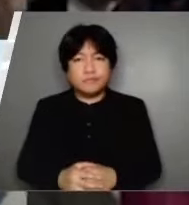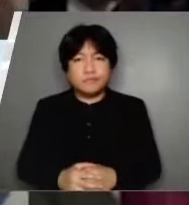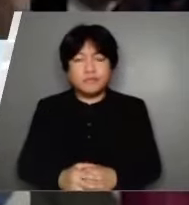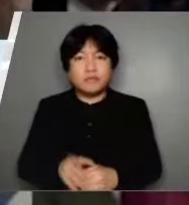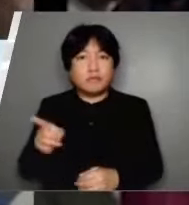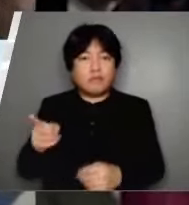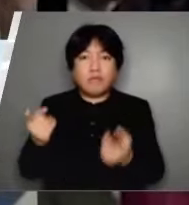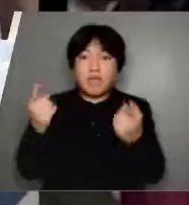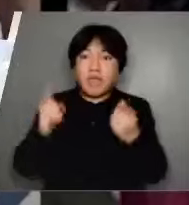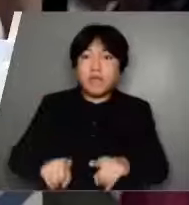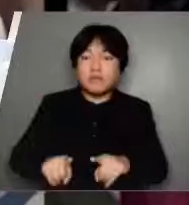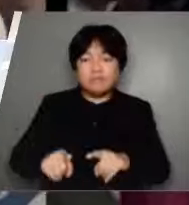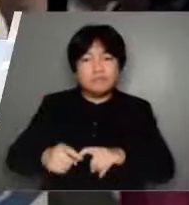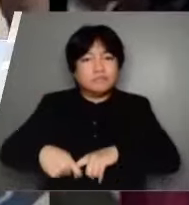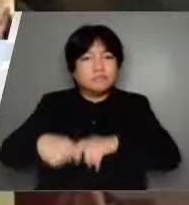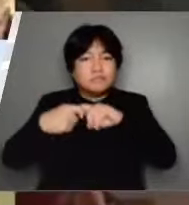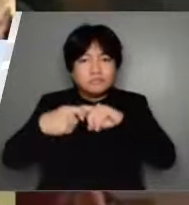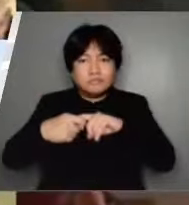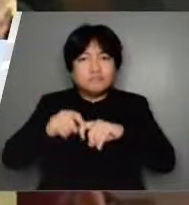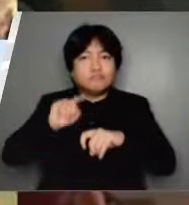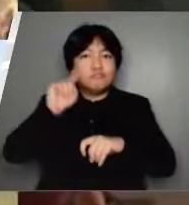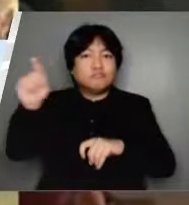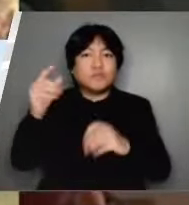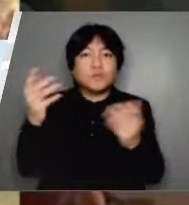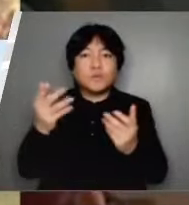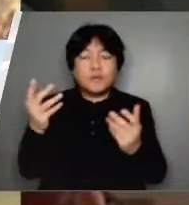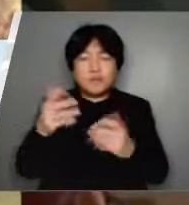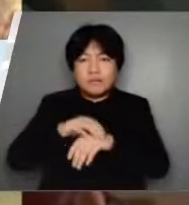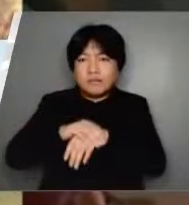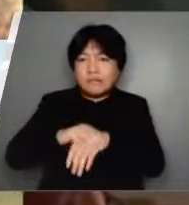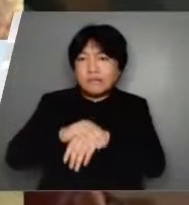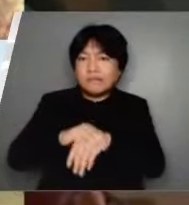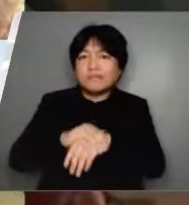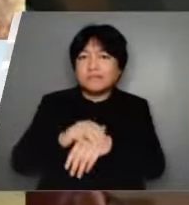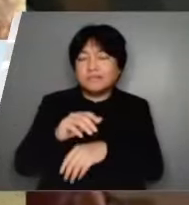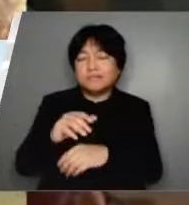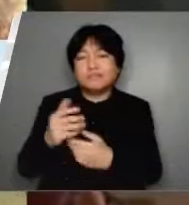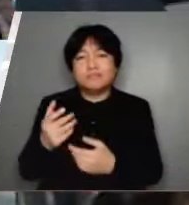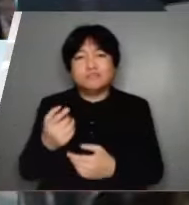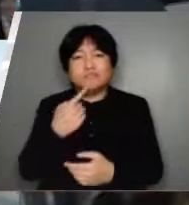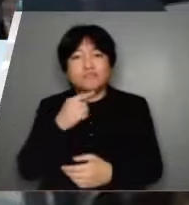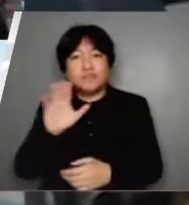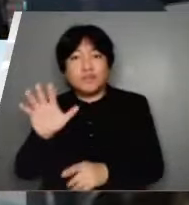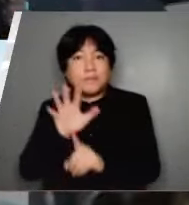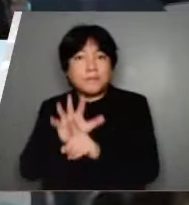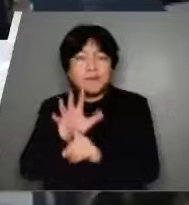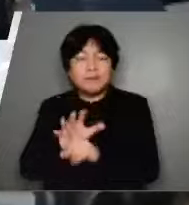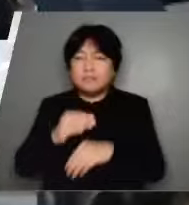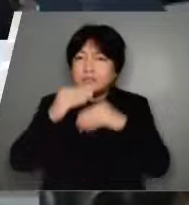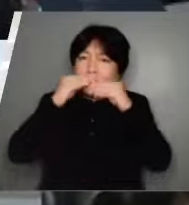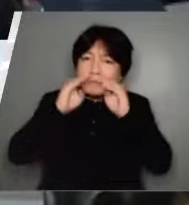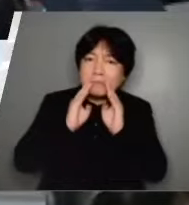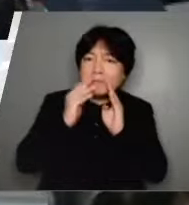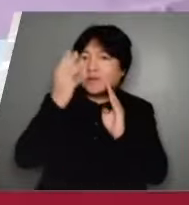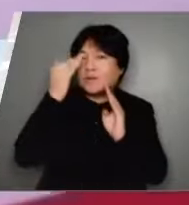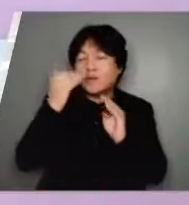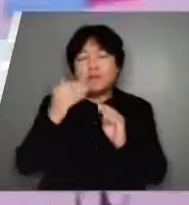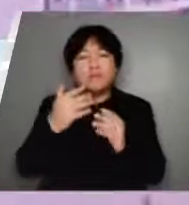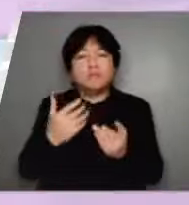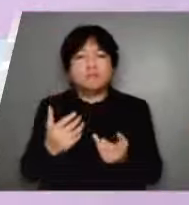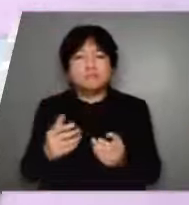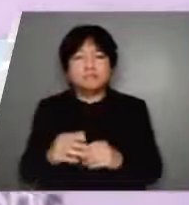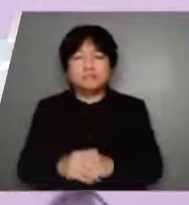niya sa Manchester sa England na ikinalungkot ng kanyang fans. Tiniyak naman ang organizer